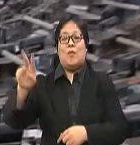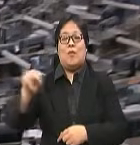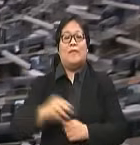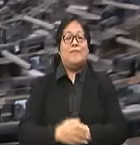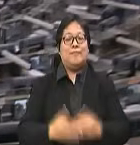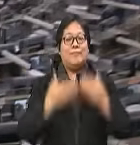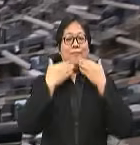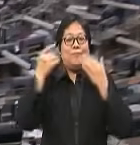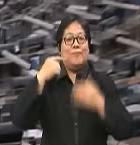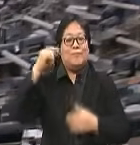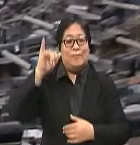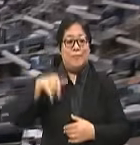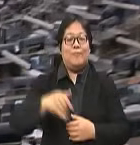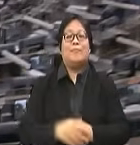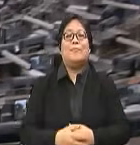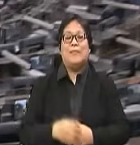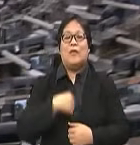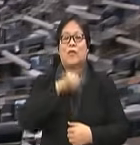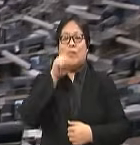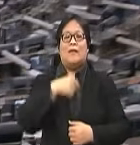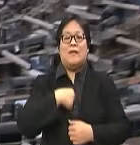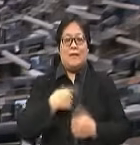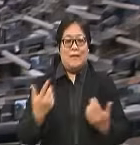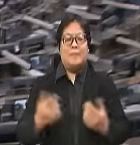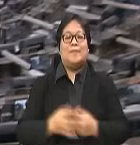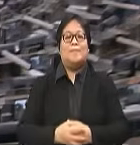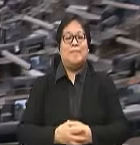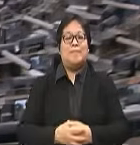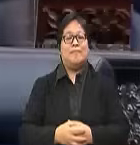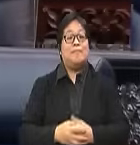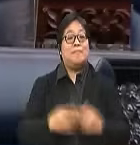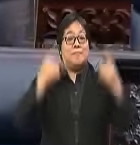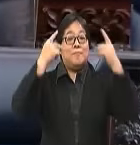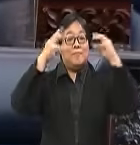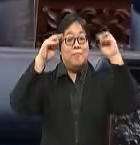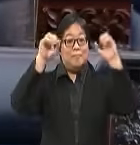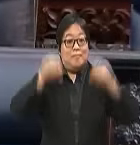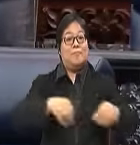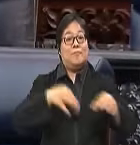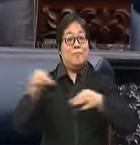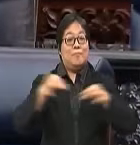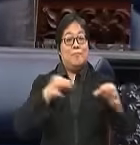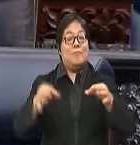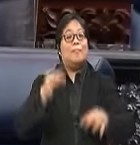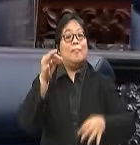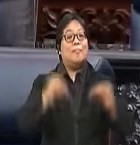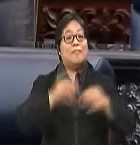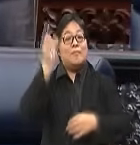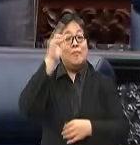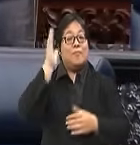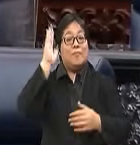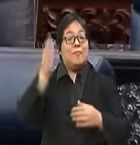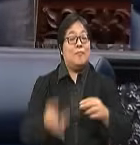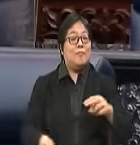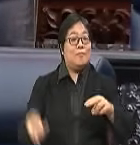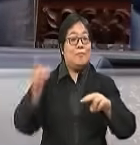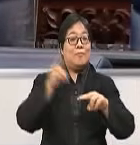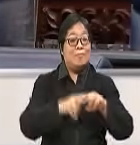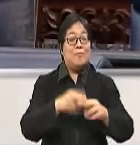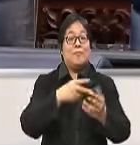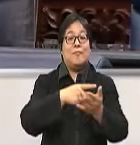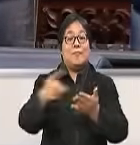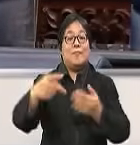telah yang dipikul soalnya saya berbunyi agak Perdana Menteri menyatakan jika kerajaan akan menaikkan